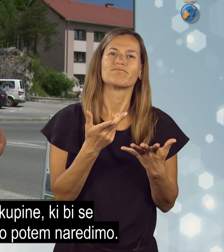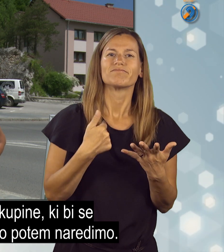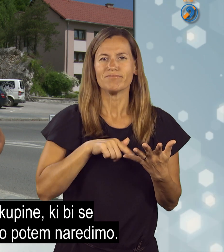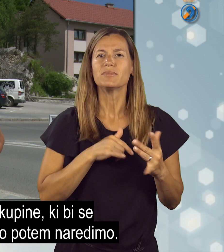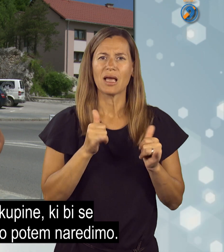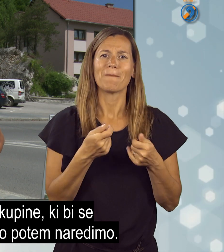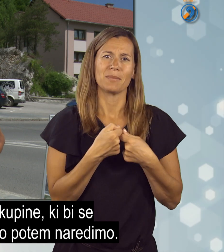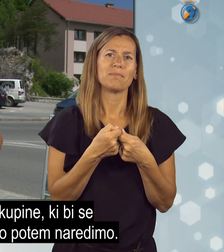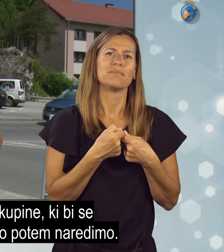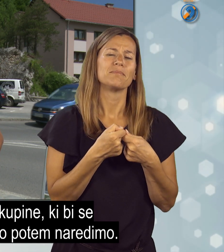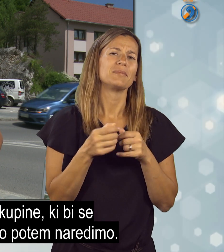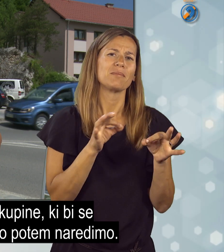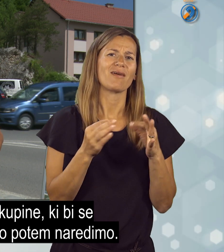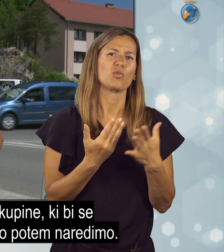take